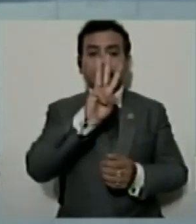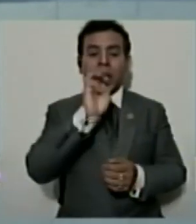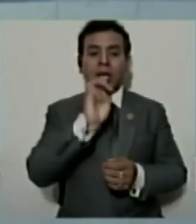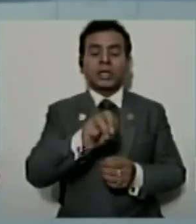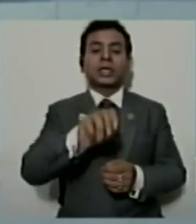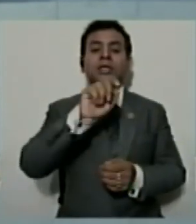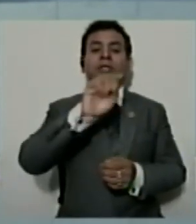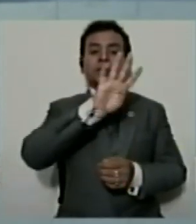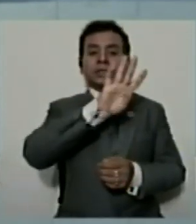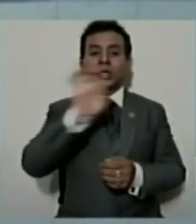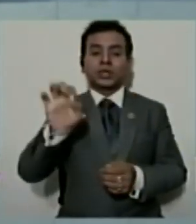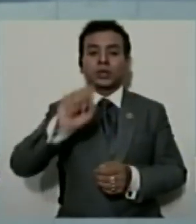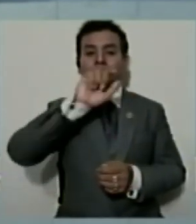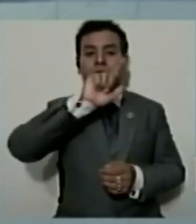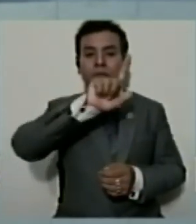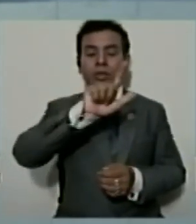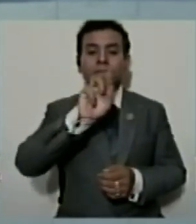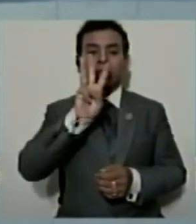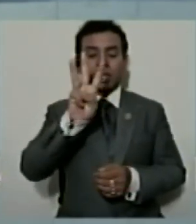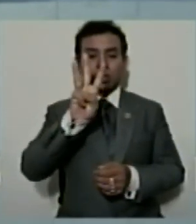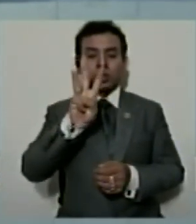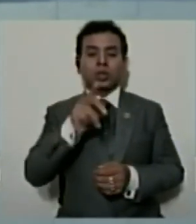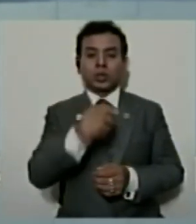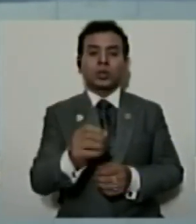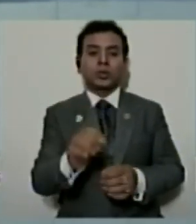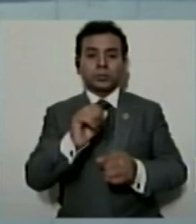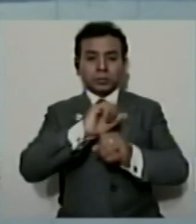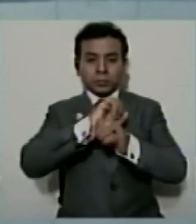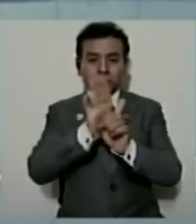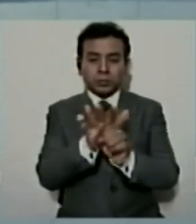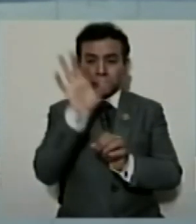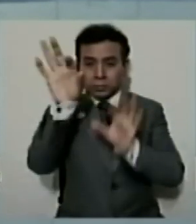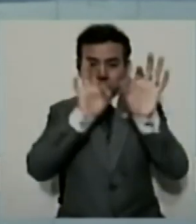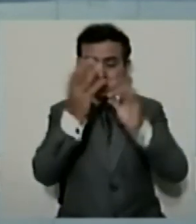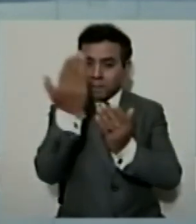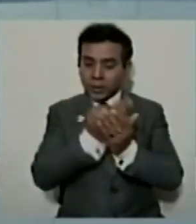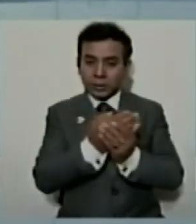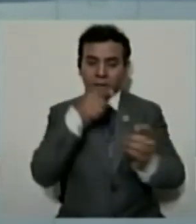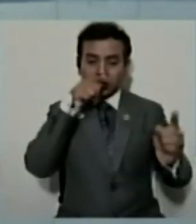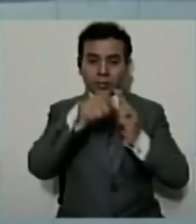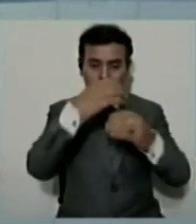হয়েছে 418 জনের মধ্যে। এ পর্যন্ত COVID-19